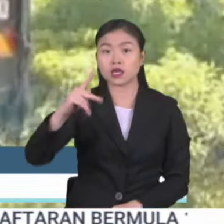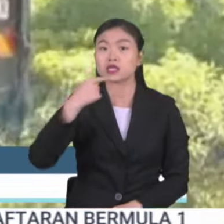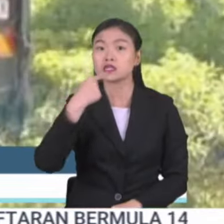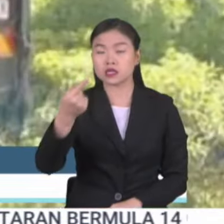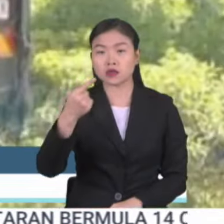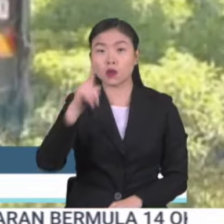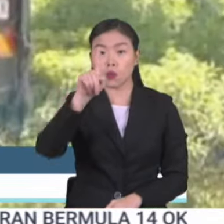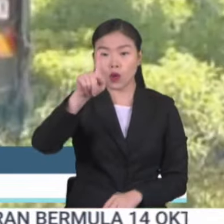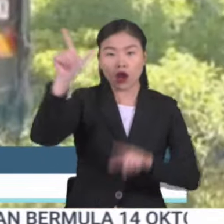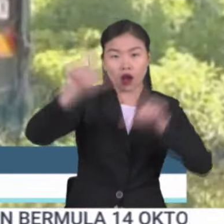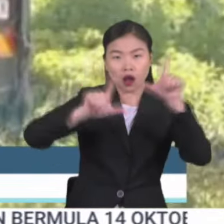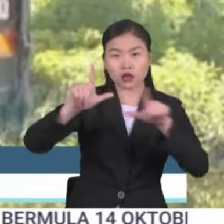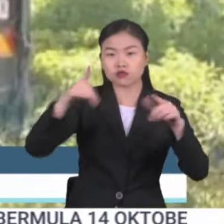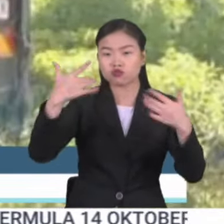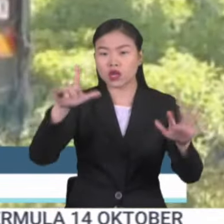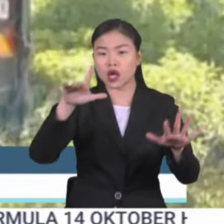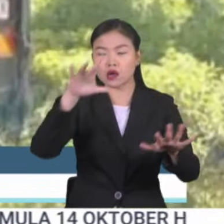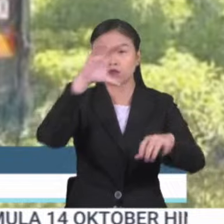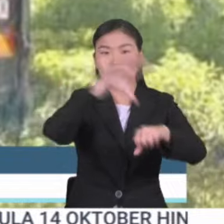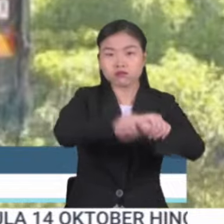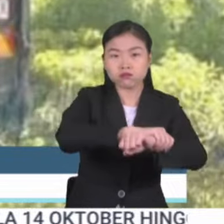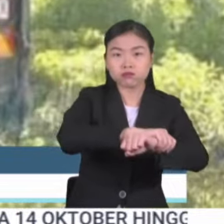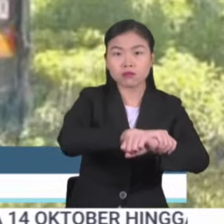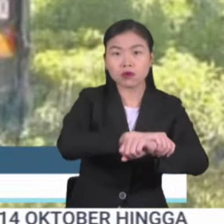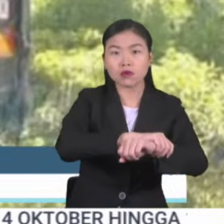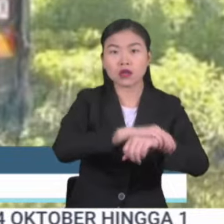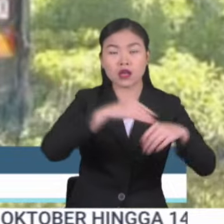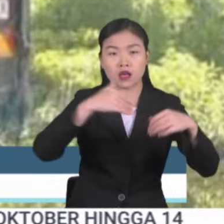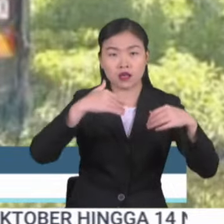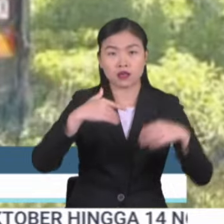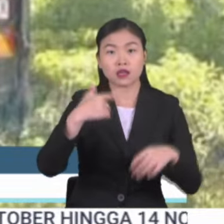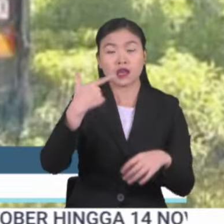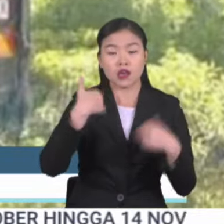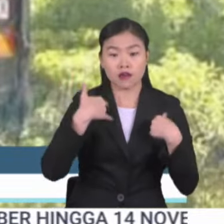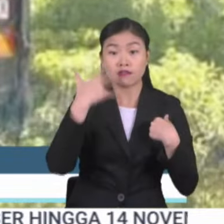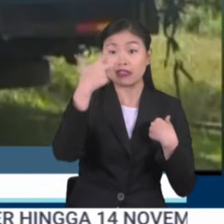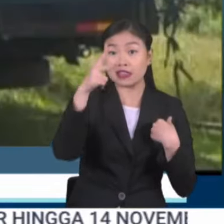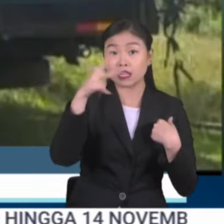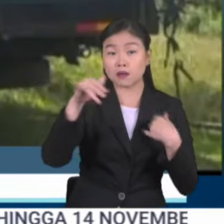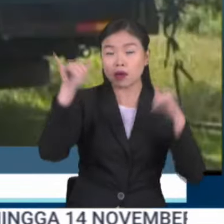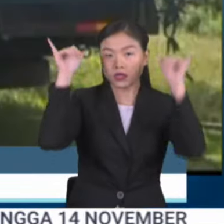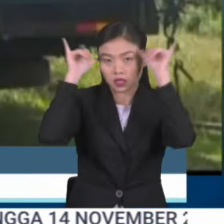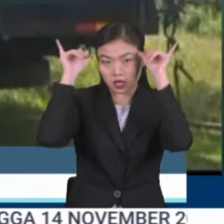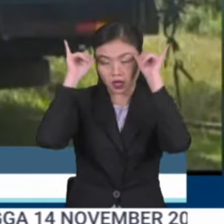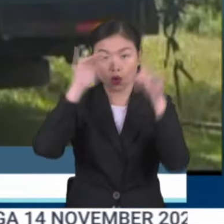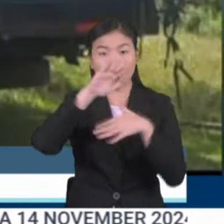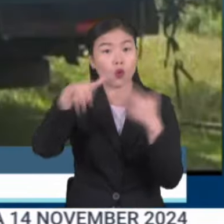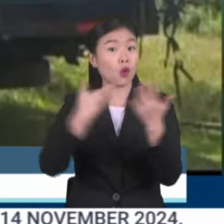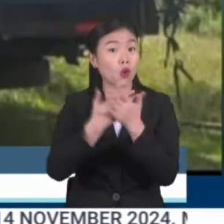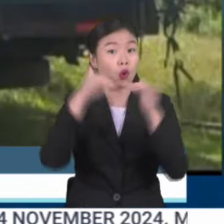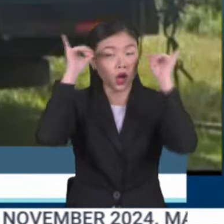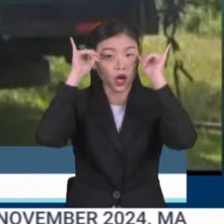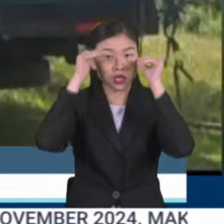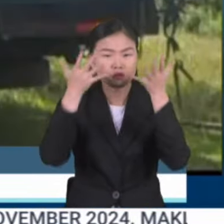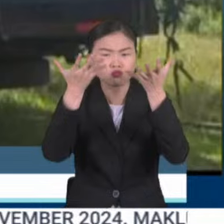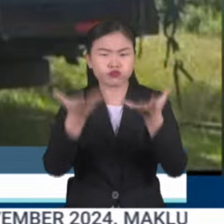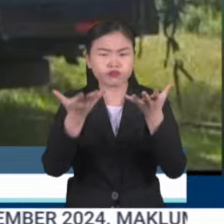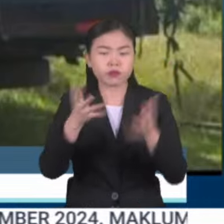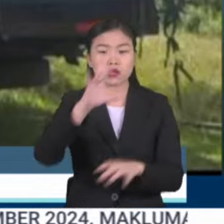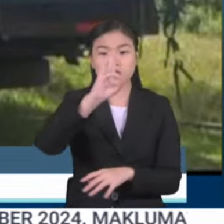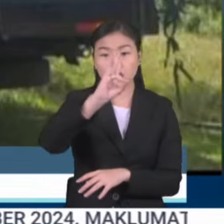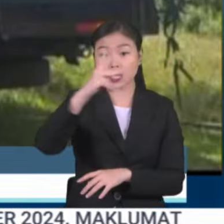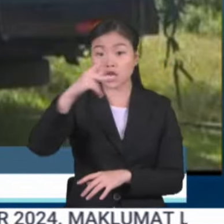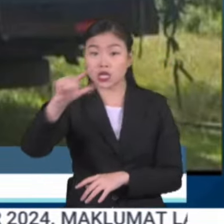Hamid berkata sebuah Lori ditahan anggota batalan laan membawa 13 ekor lembu kesemua lembu seberat 7,000